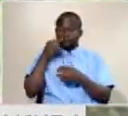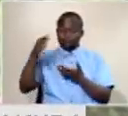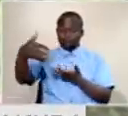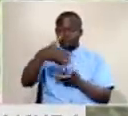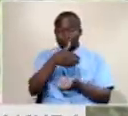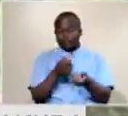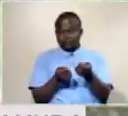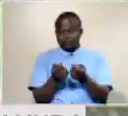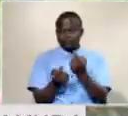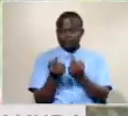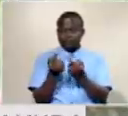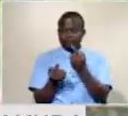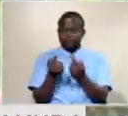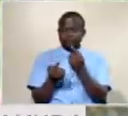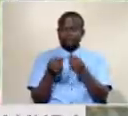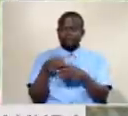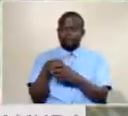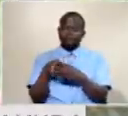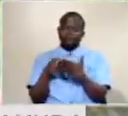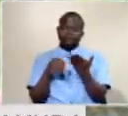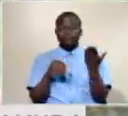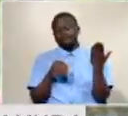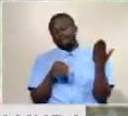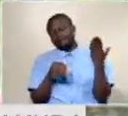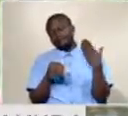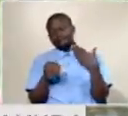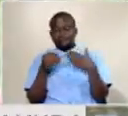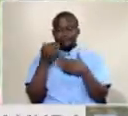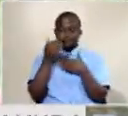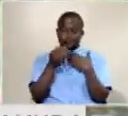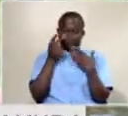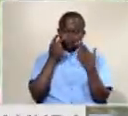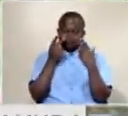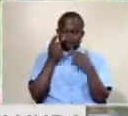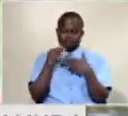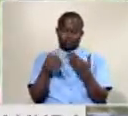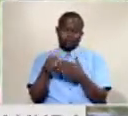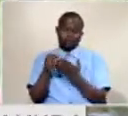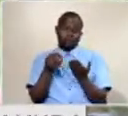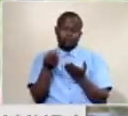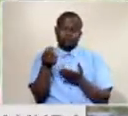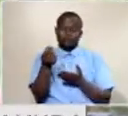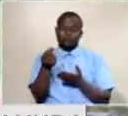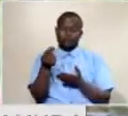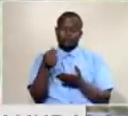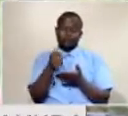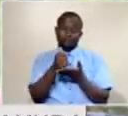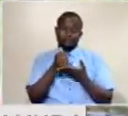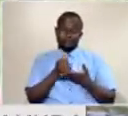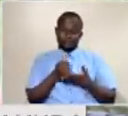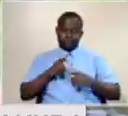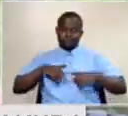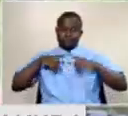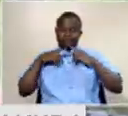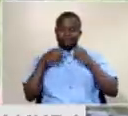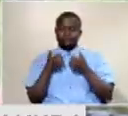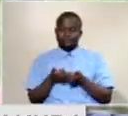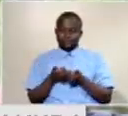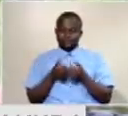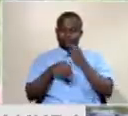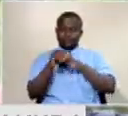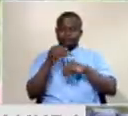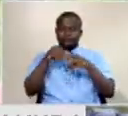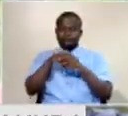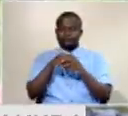Nkakuramo n'agashyamba kuburyo nabona nyiri urukwi nka rucana, nabona wenze nk'agafaranga kakaba kantunga,